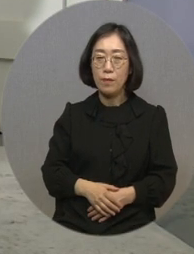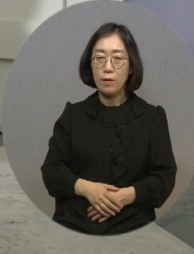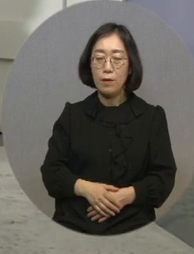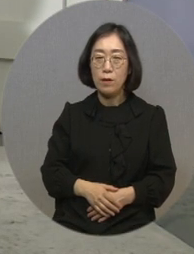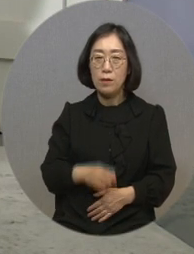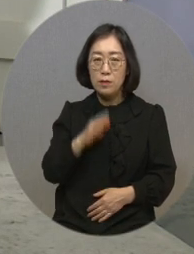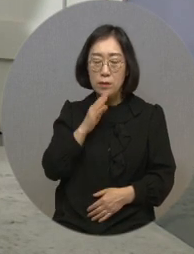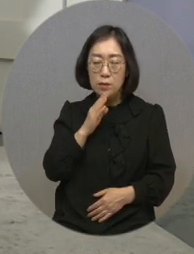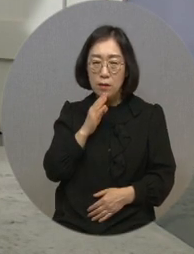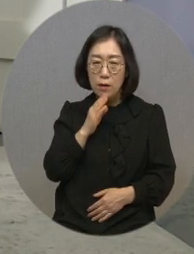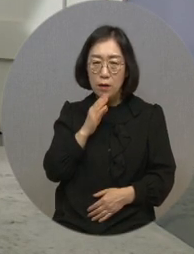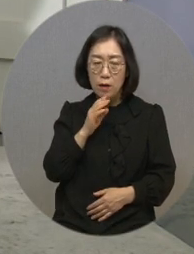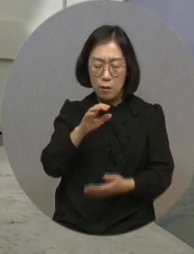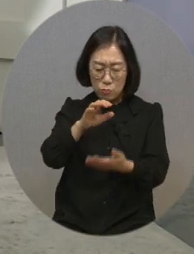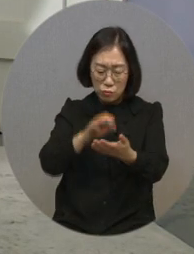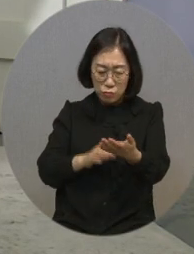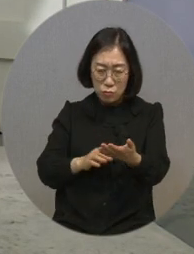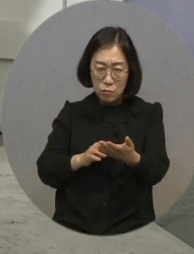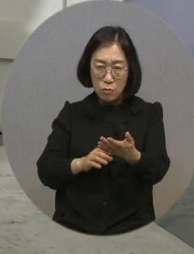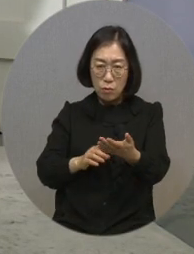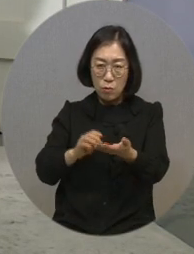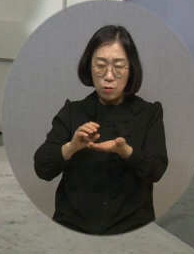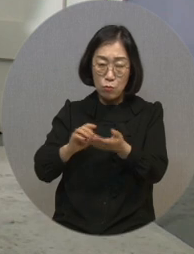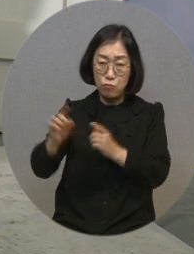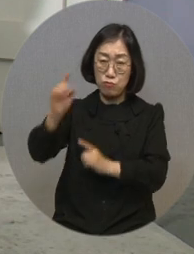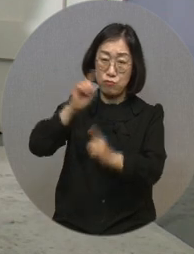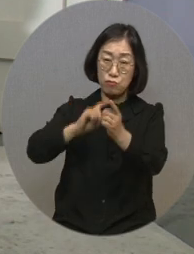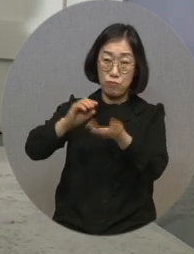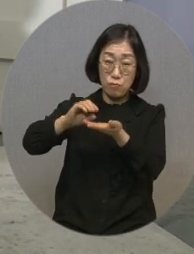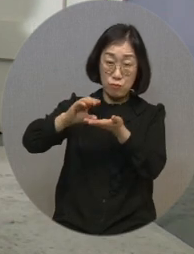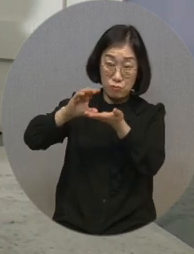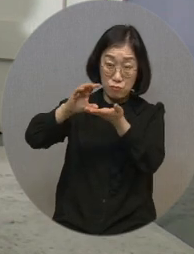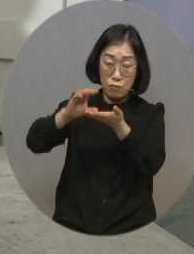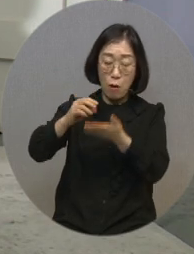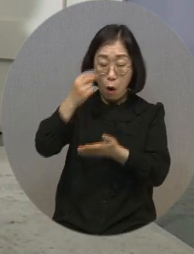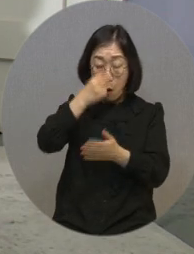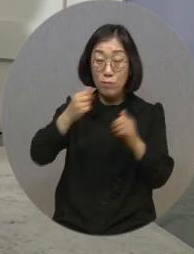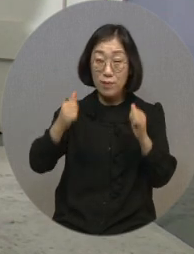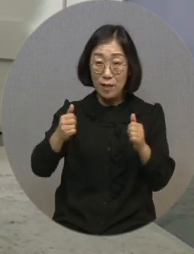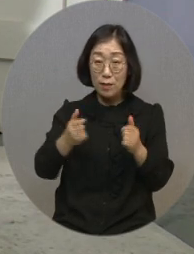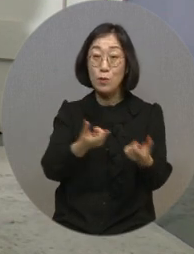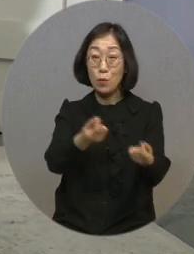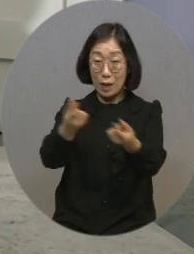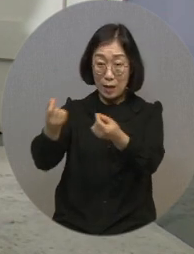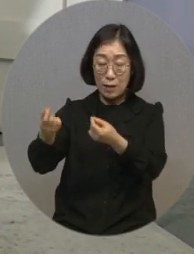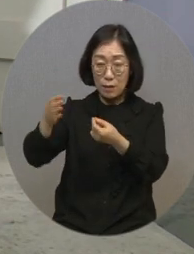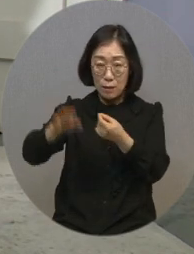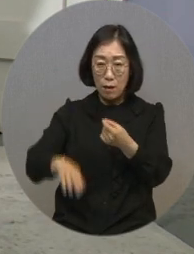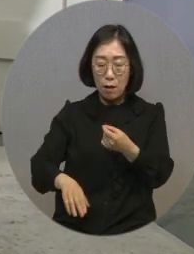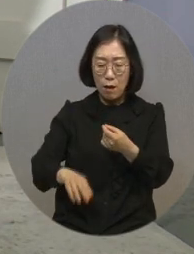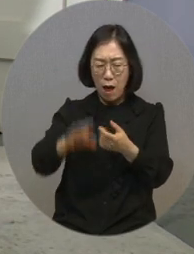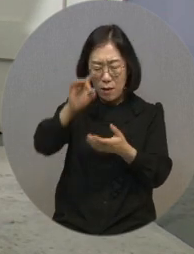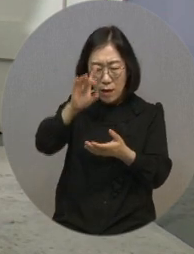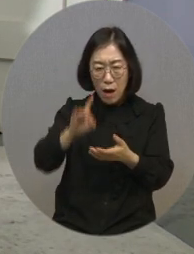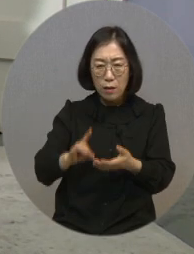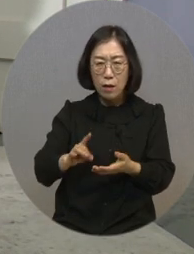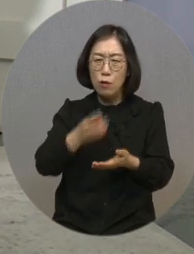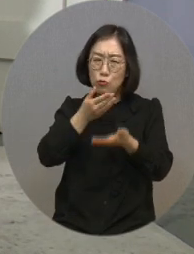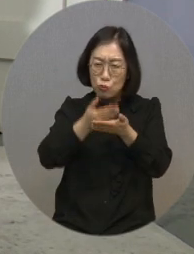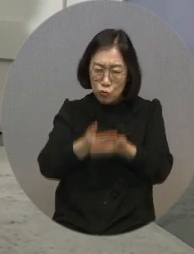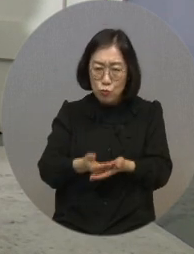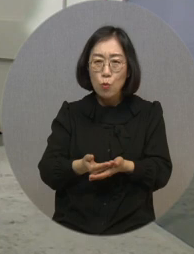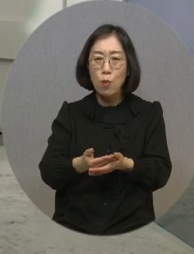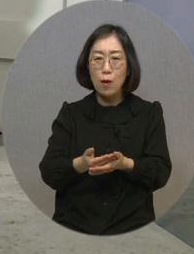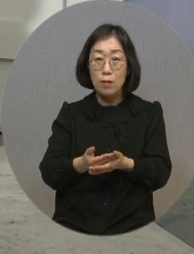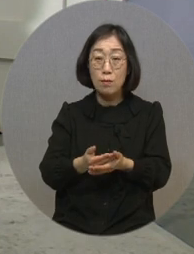정말 많은 사건들을 했던 네. 것 같습니다. 저뿐만 아니라 검사들이 많은 사건을 처리하고 있는데 하나하나 다 소중한 사건들이고 그렇겠지.